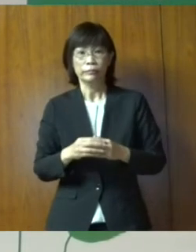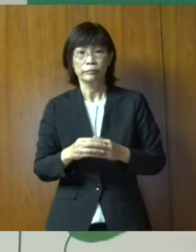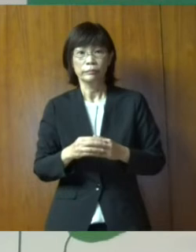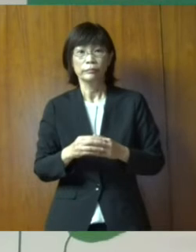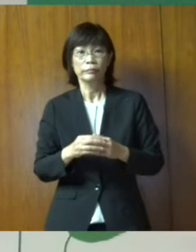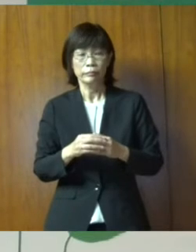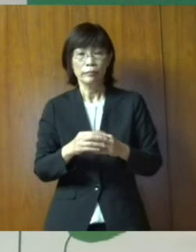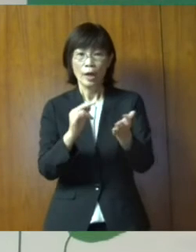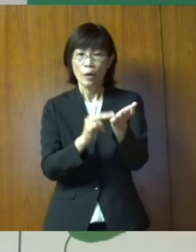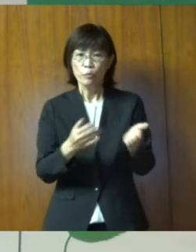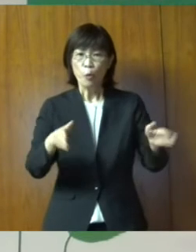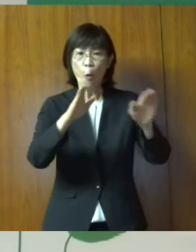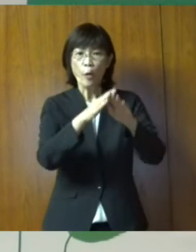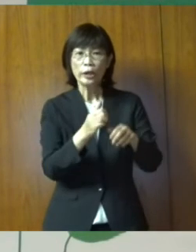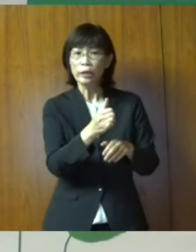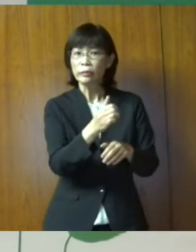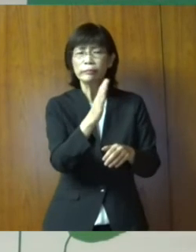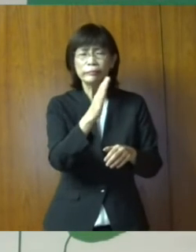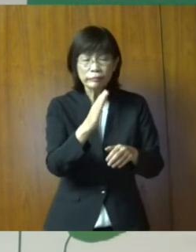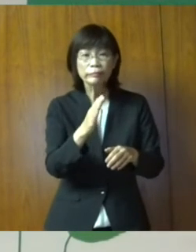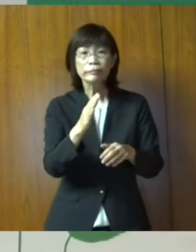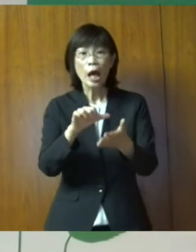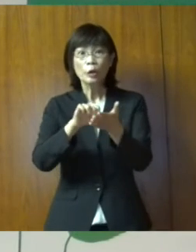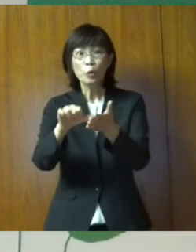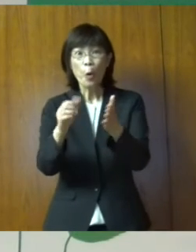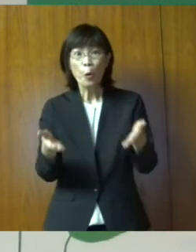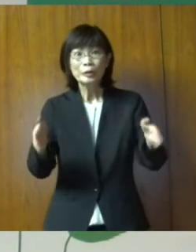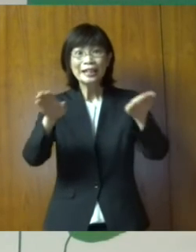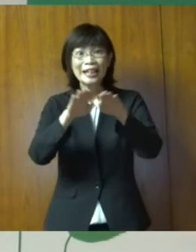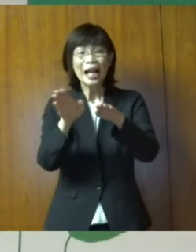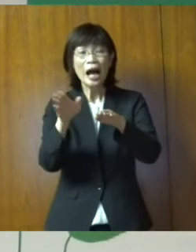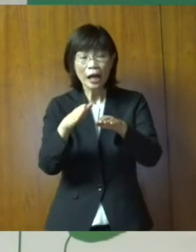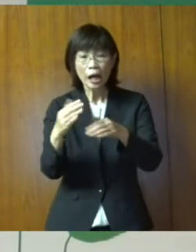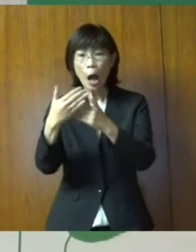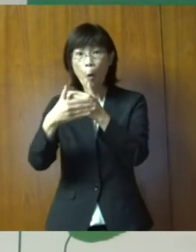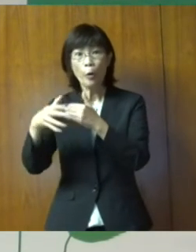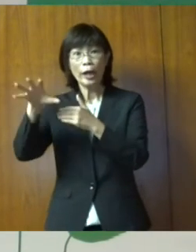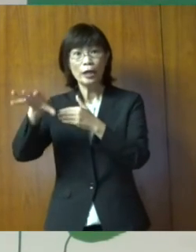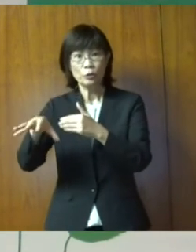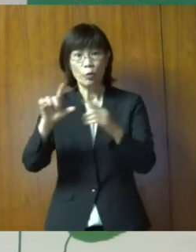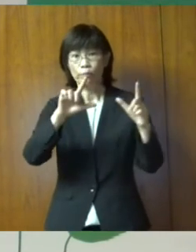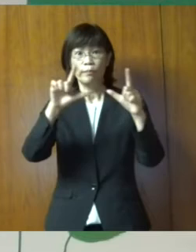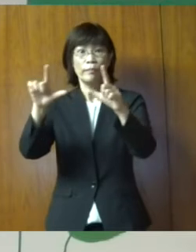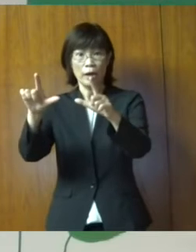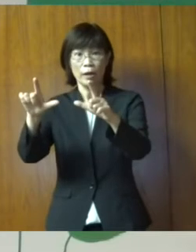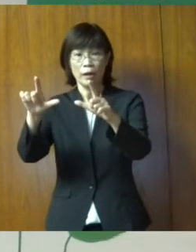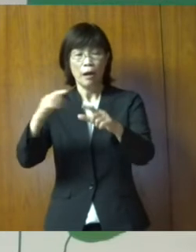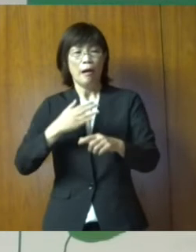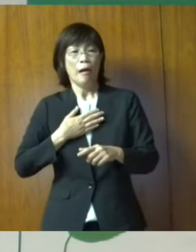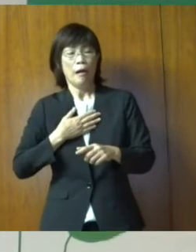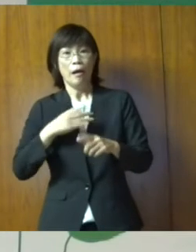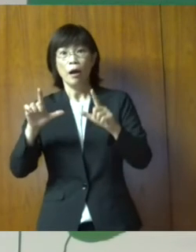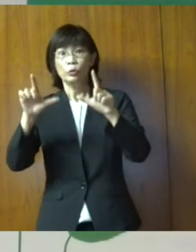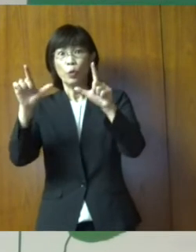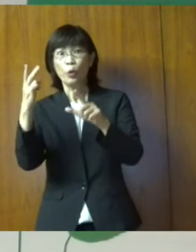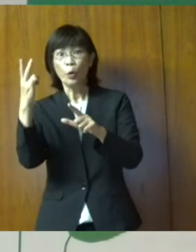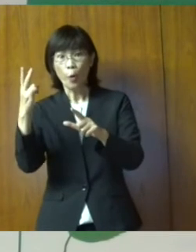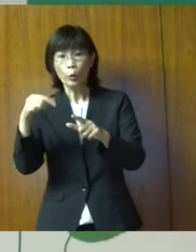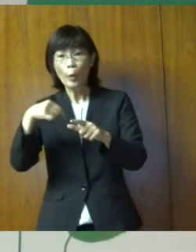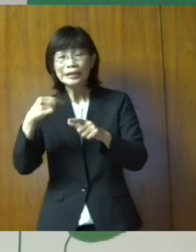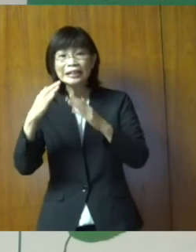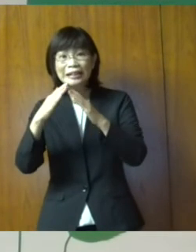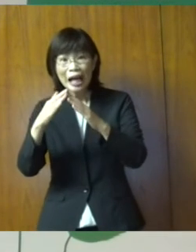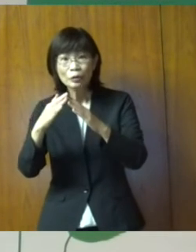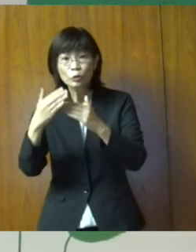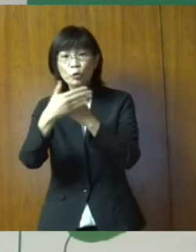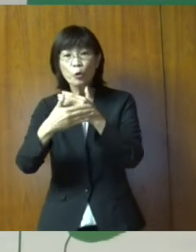発熱外来や医療機関を介さずに発生届を保健所に提出し、東京都の自宅療